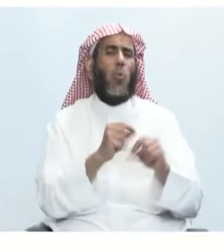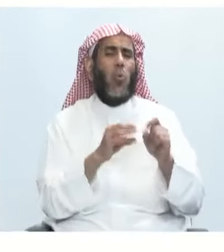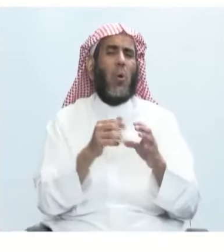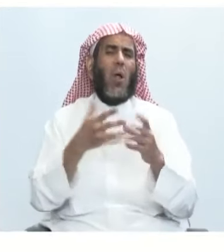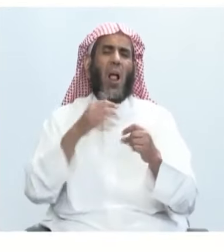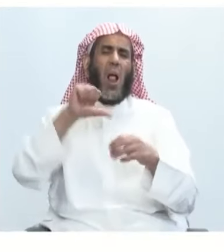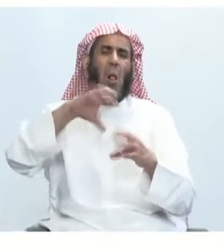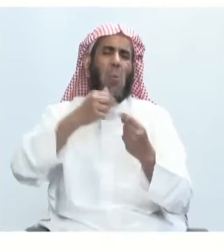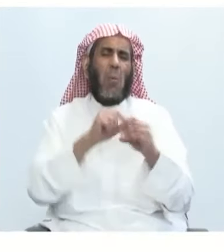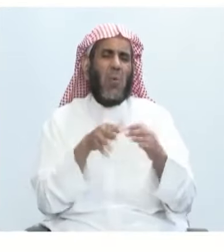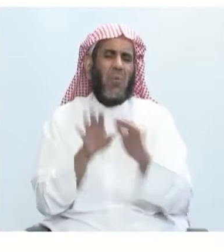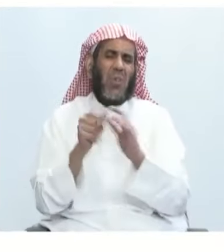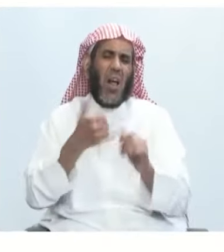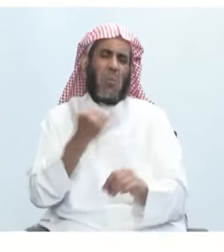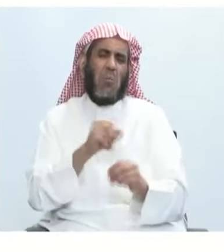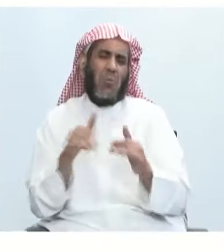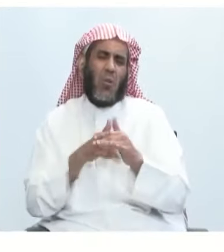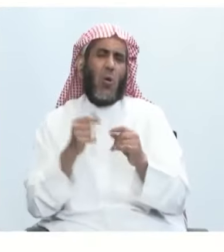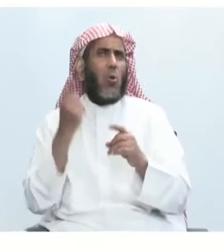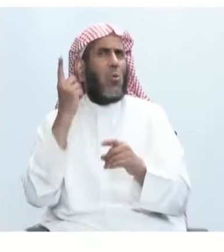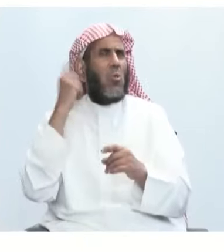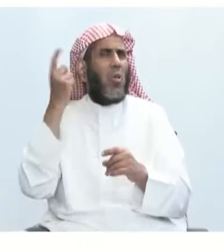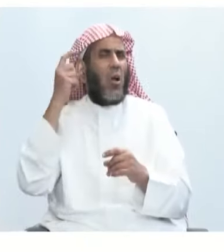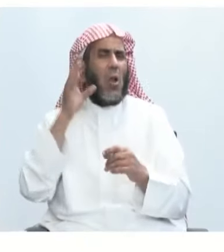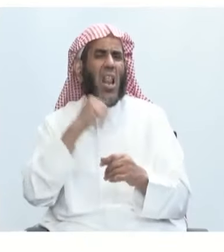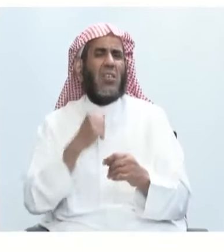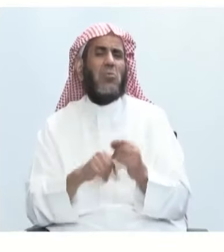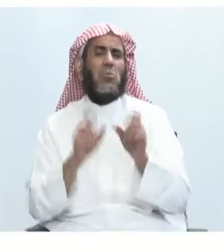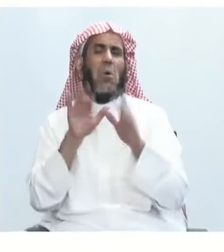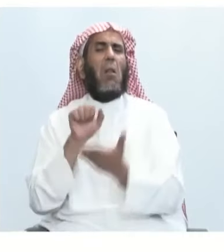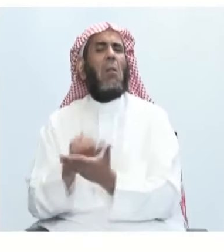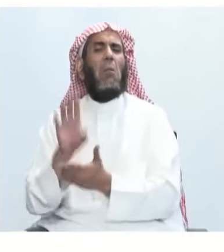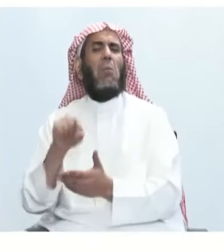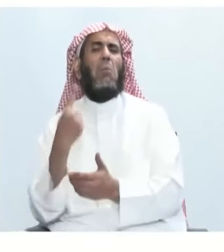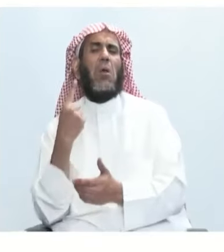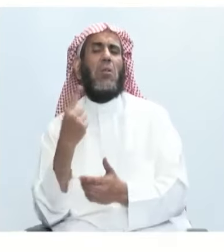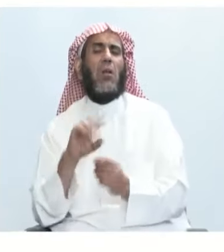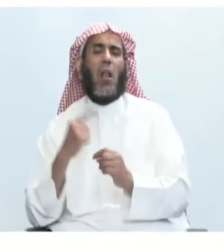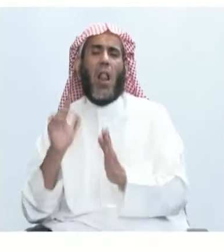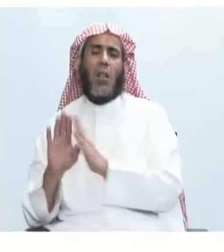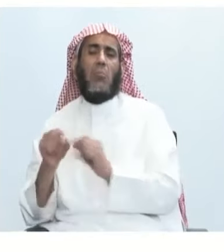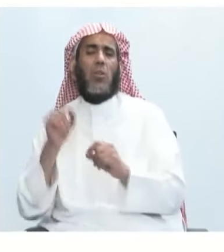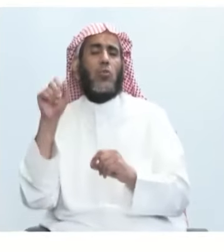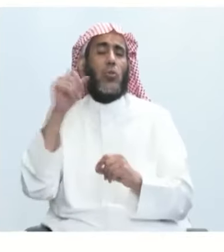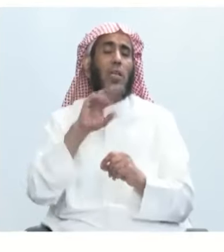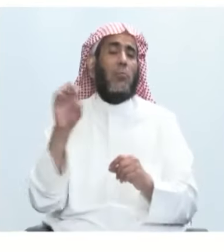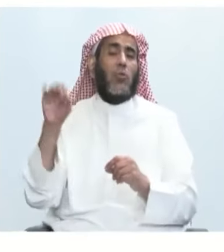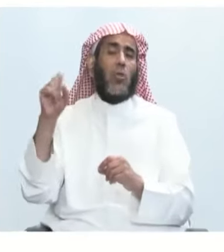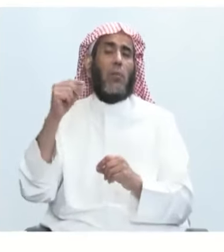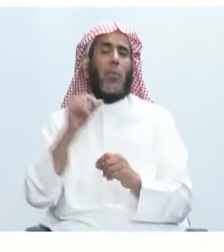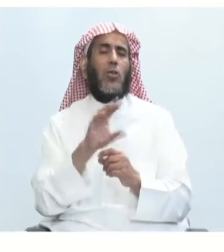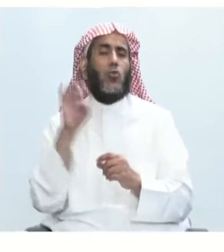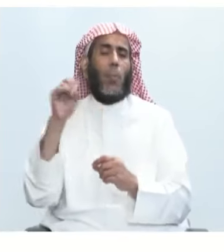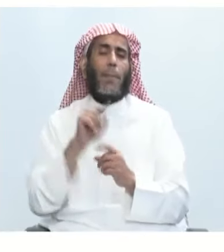الحمام القادم من ادنى الممر كل هذه الاشياء تذكرني باني لست النزيل الوحيد هنا مطلع روايه الكاتب سوداني جمال محجوب